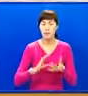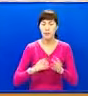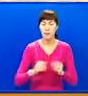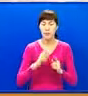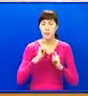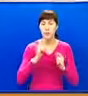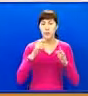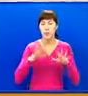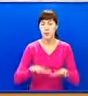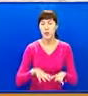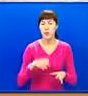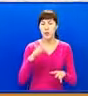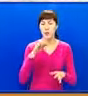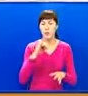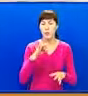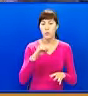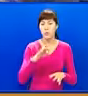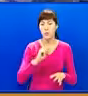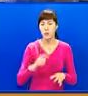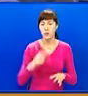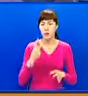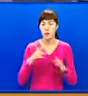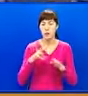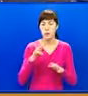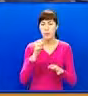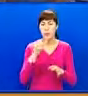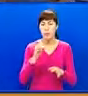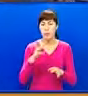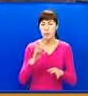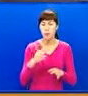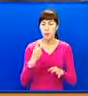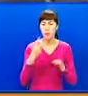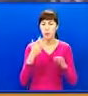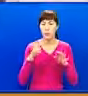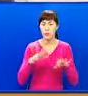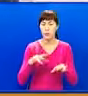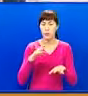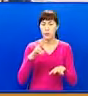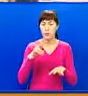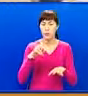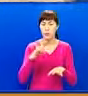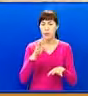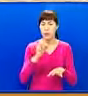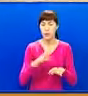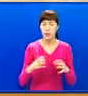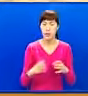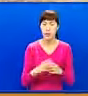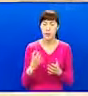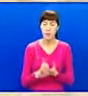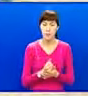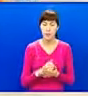нәтижесінде жүлделі бірінші орынды туризм командасы, екінші орынды Майтөбе командасы, үшінші орынды Түлкібас командасы еленді. Жарыс